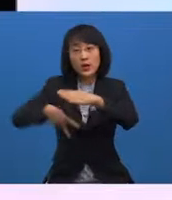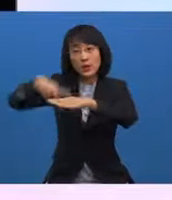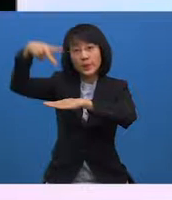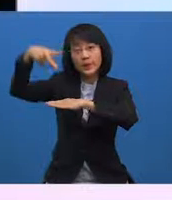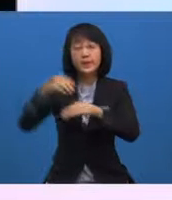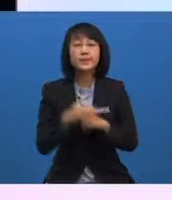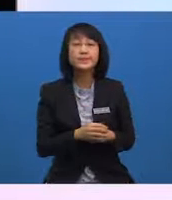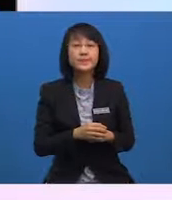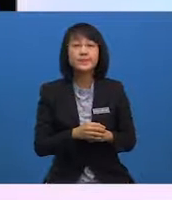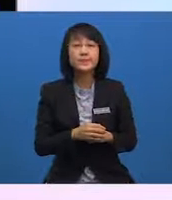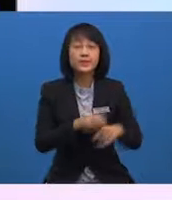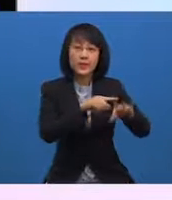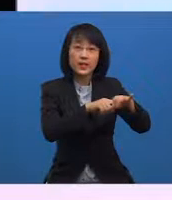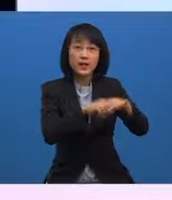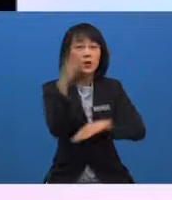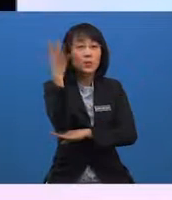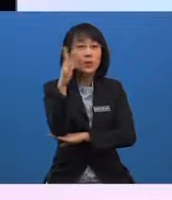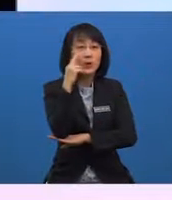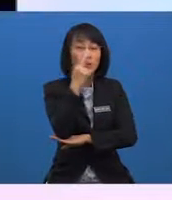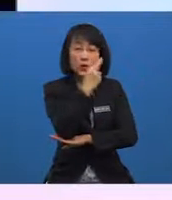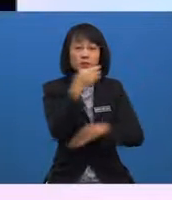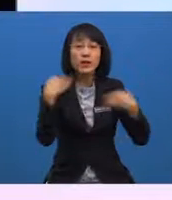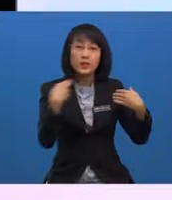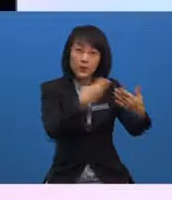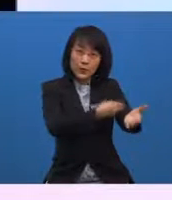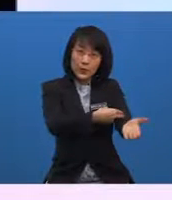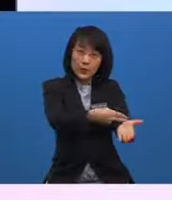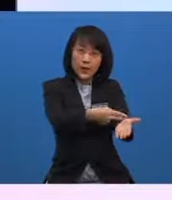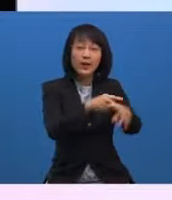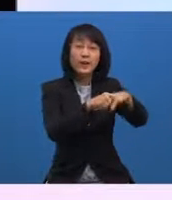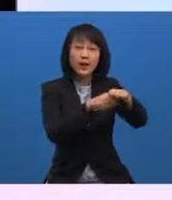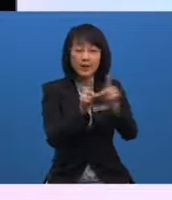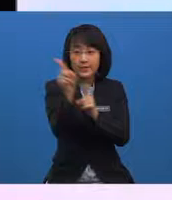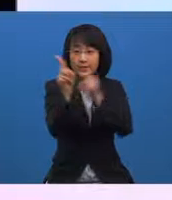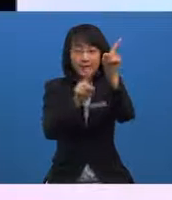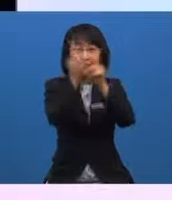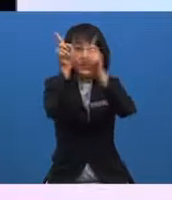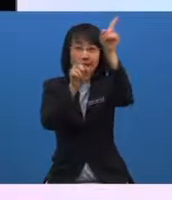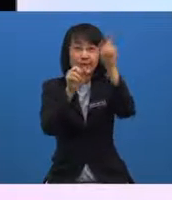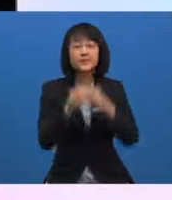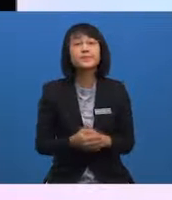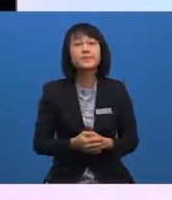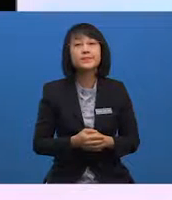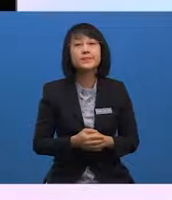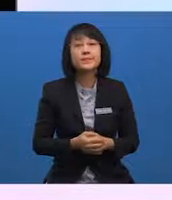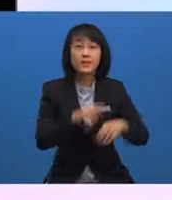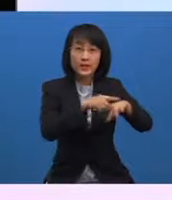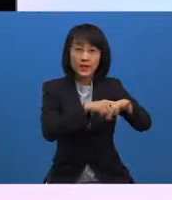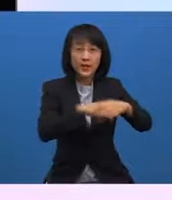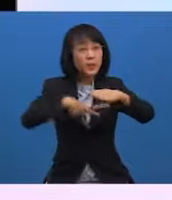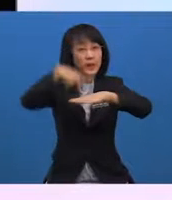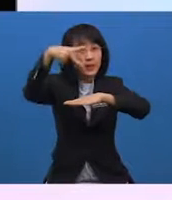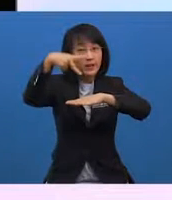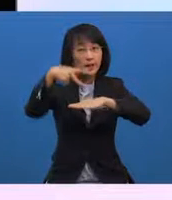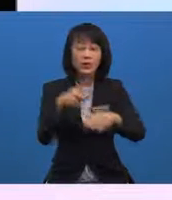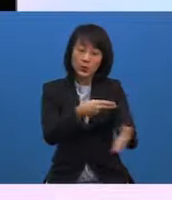bunga ros mempunyai urat daun jejala, manakala daun pandan mempunyai